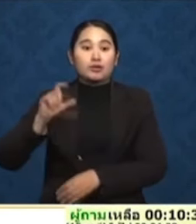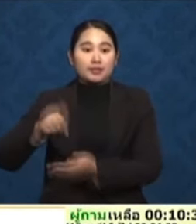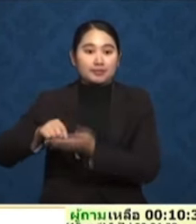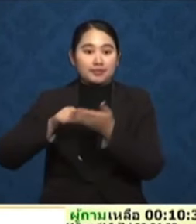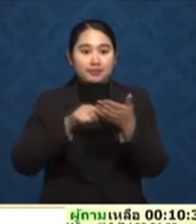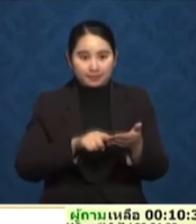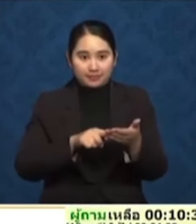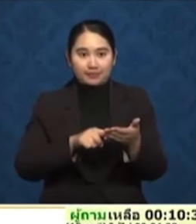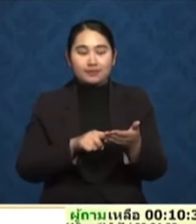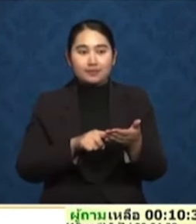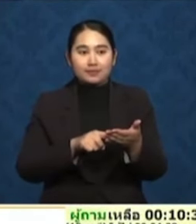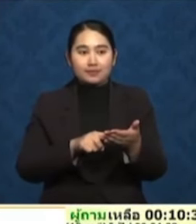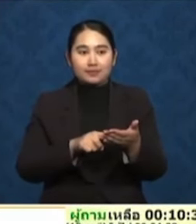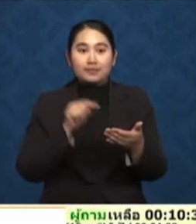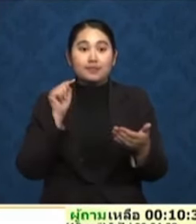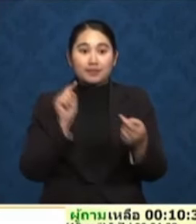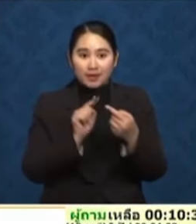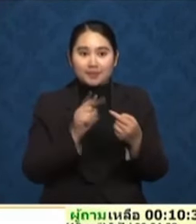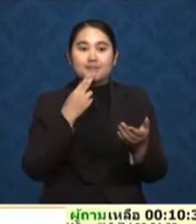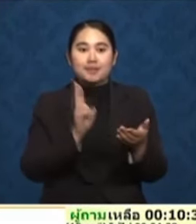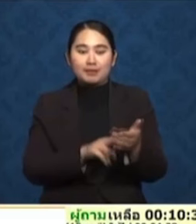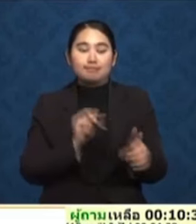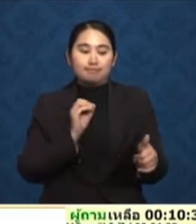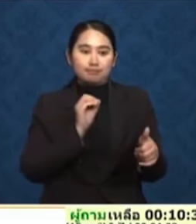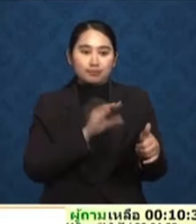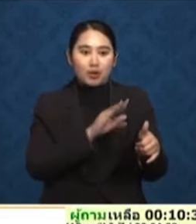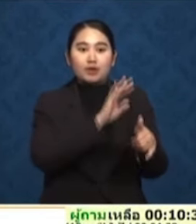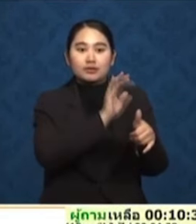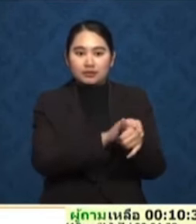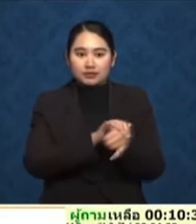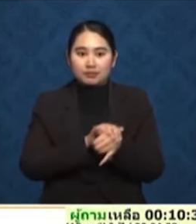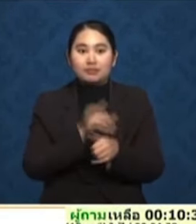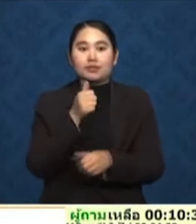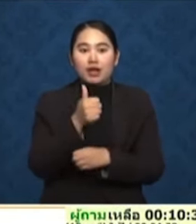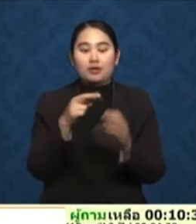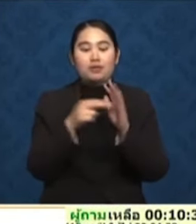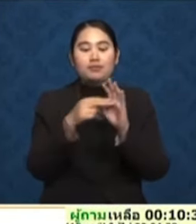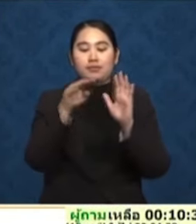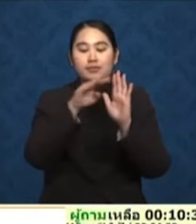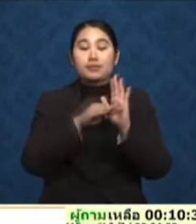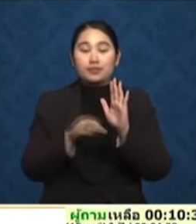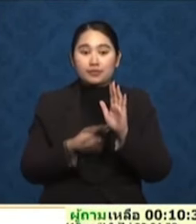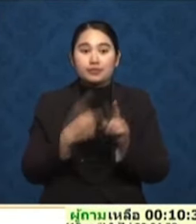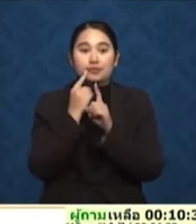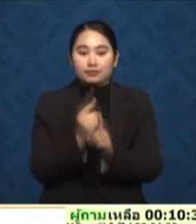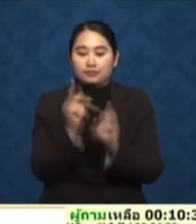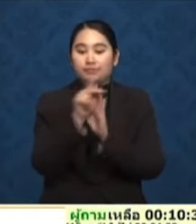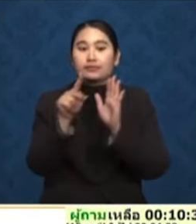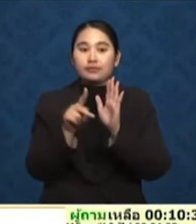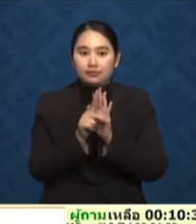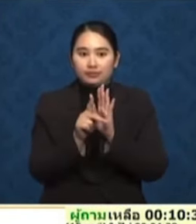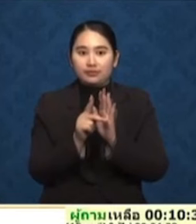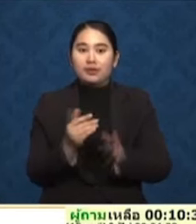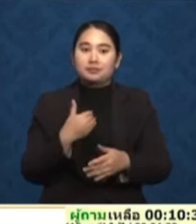ติให้ดำเนินการออกหมายจับได้เพราะนั้นจริงๆเหล่านี้คือกระบวนการที่เป็นไปนะครับอาจจะมีตรง